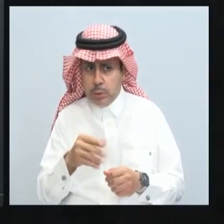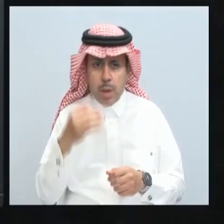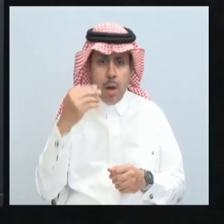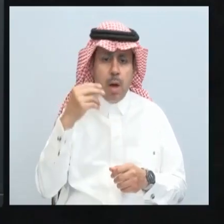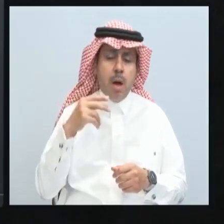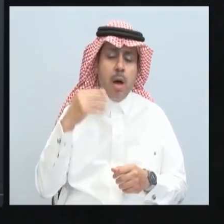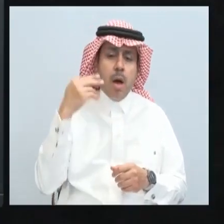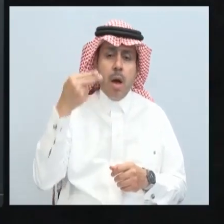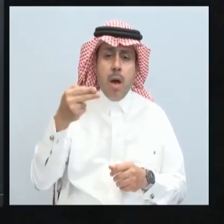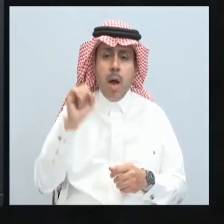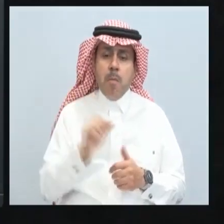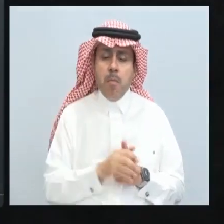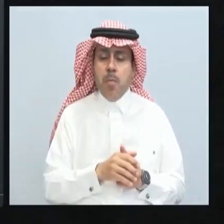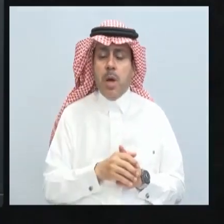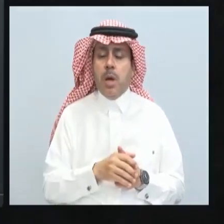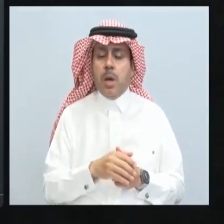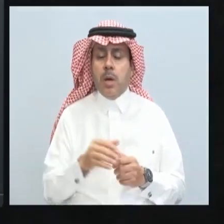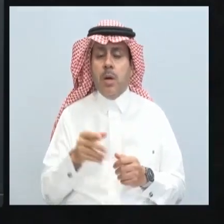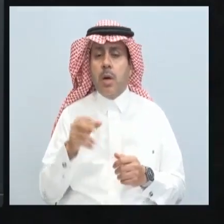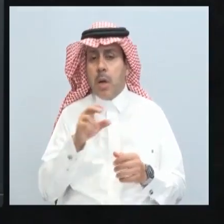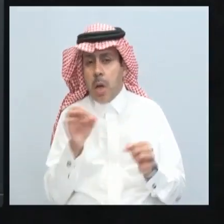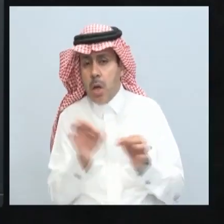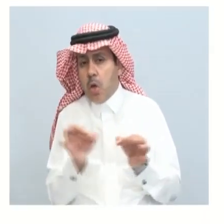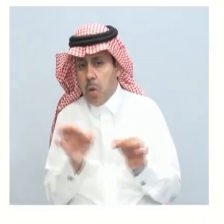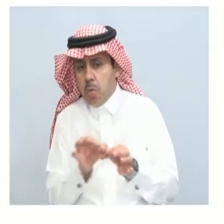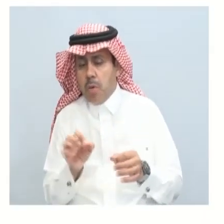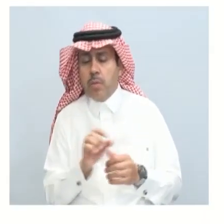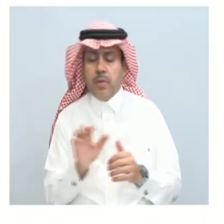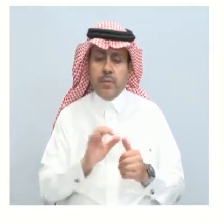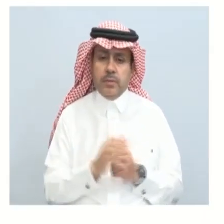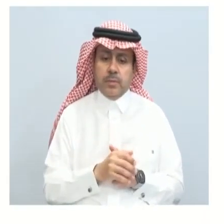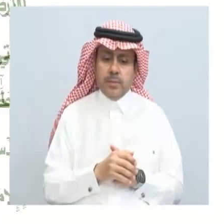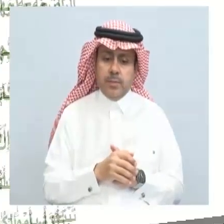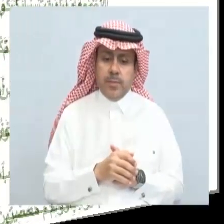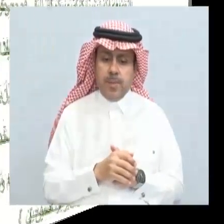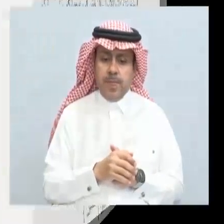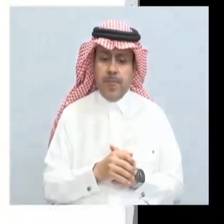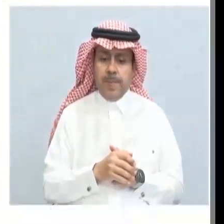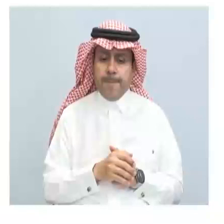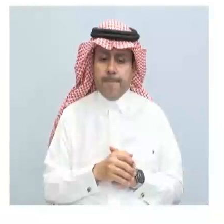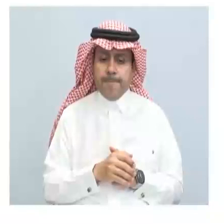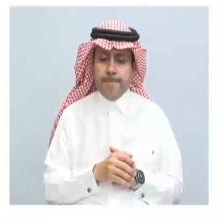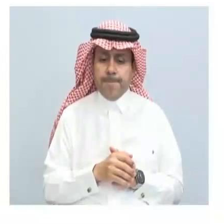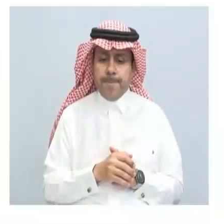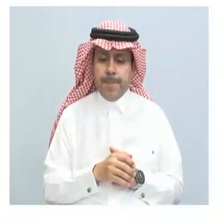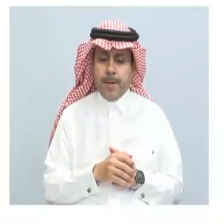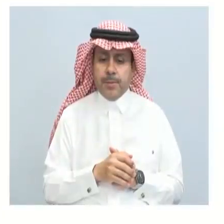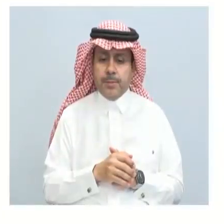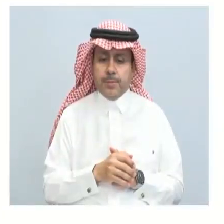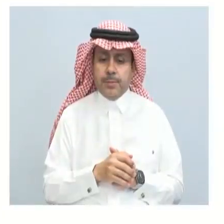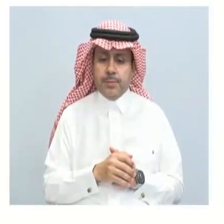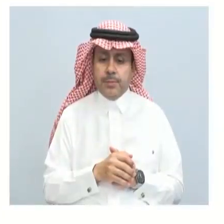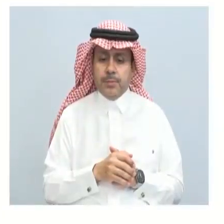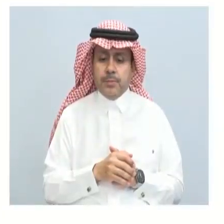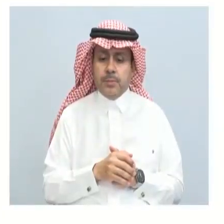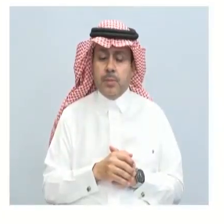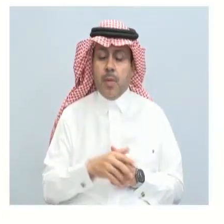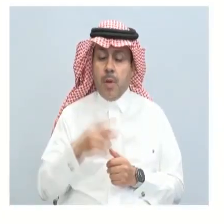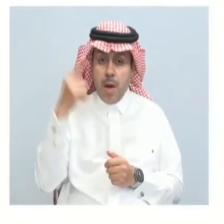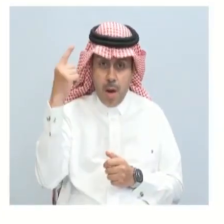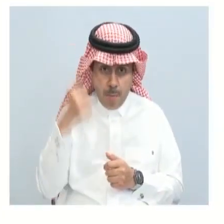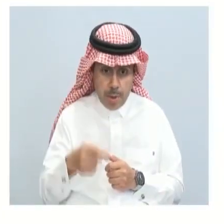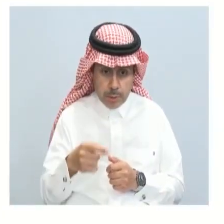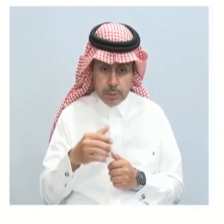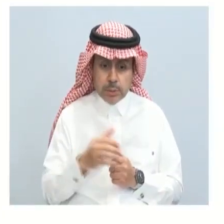المحرمات التي ذكرها الله سبحانه وتعالى ناتي ايها الطلاب والطالبات بعد هذا الى بقيه